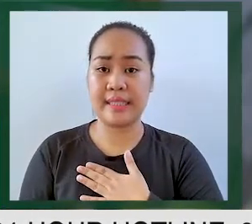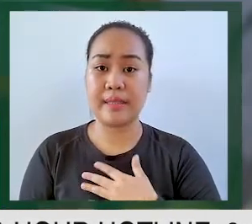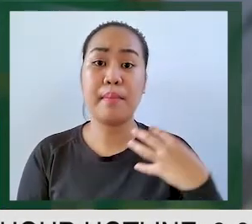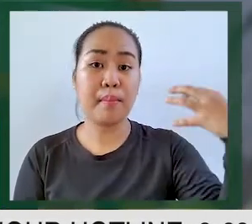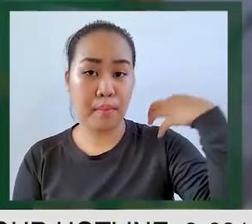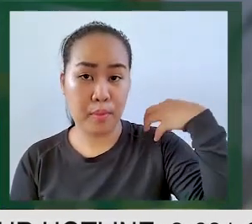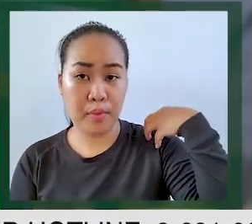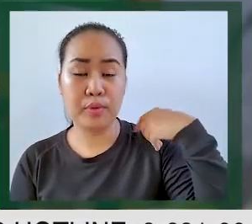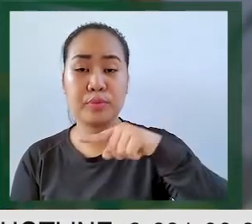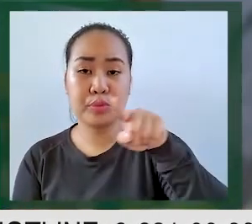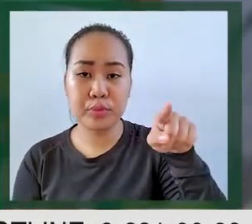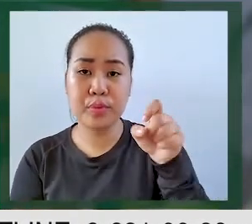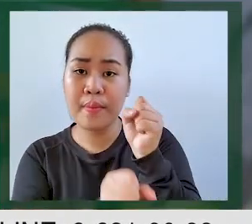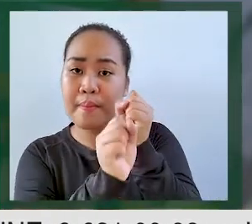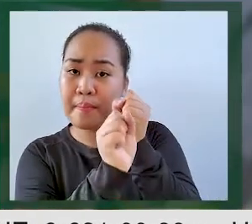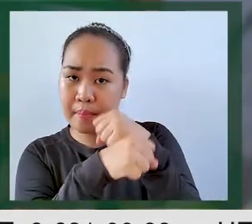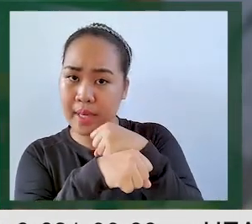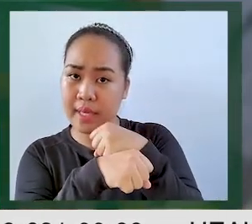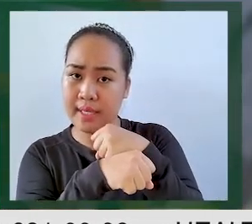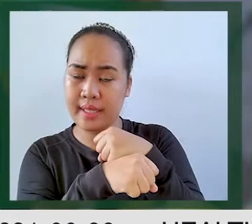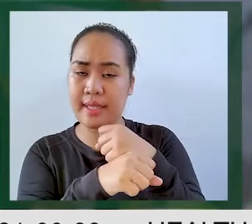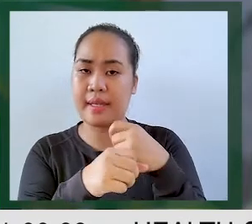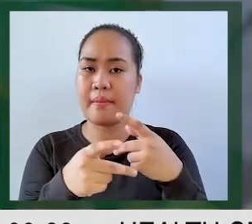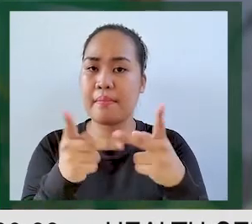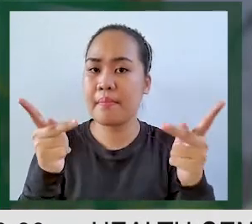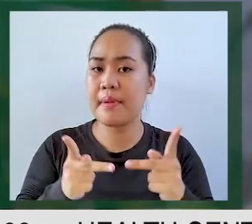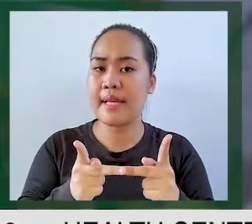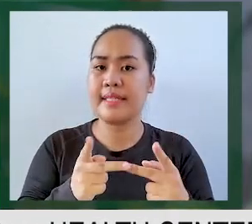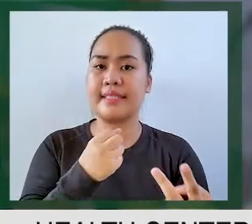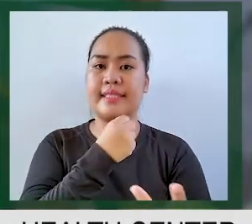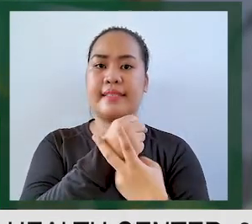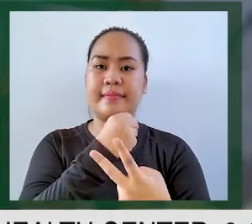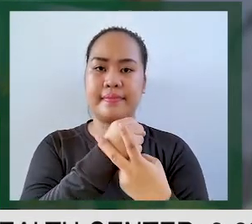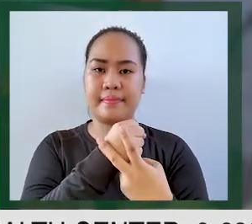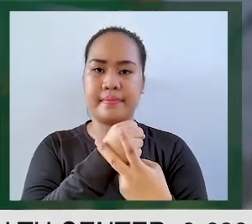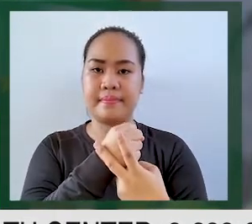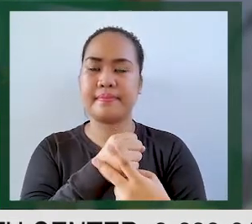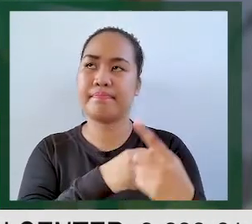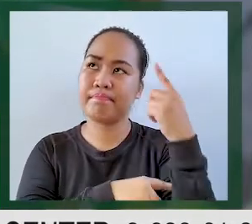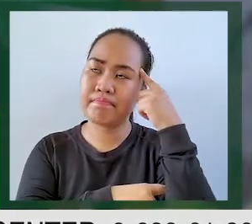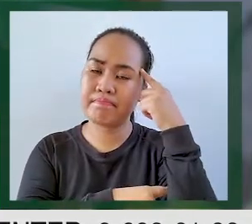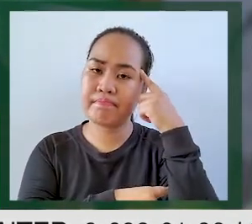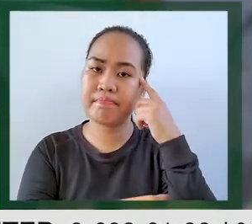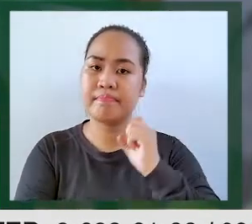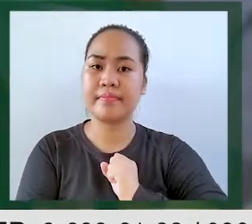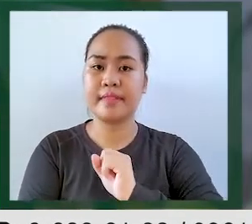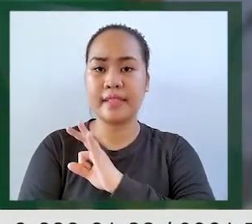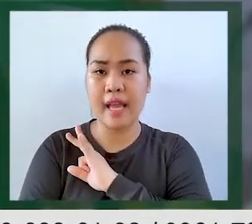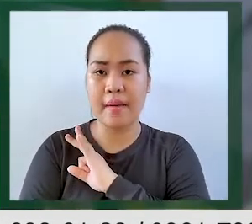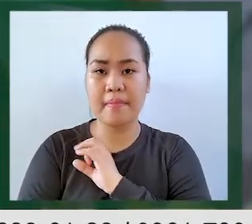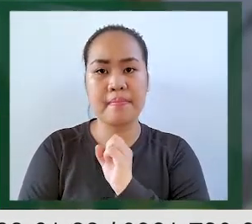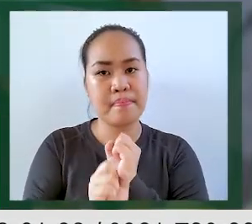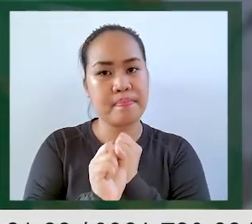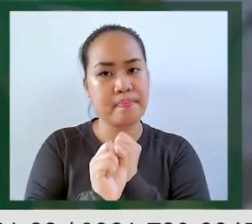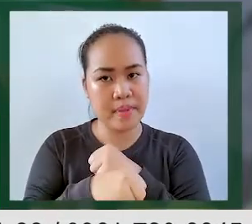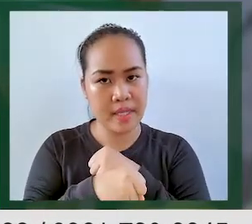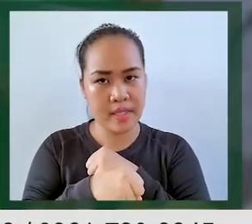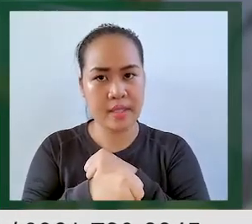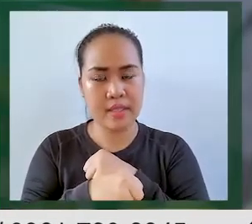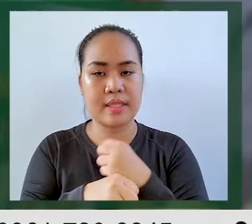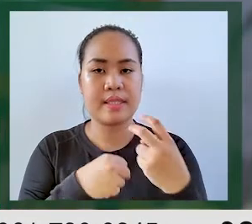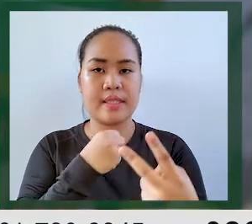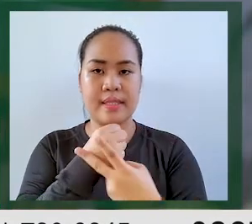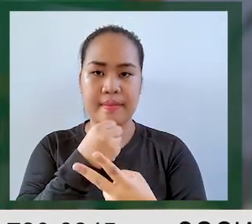nagahabol tayo ngayon, 'di ba? I mean, marami na ring nalugi, marami na ring nagsara. So siguro yung mga ibang